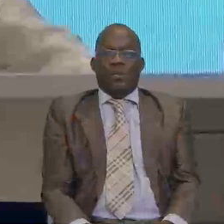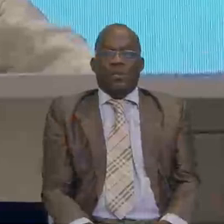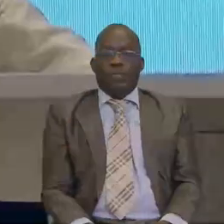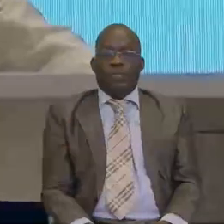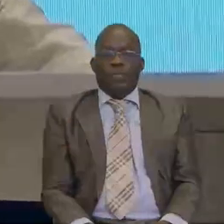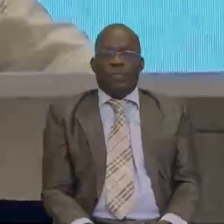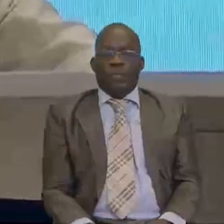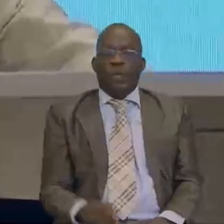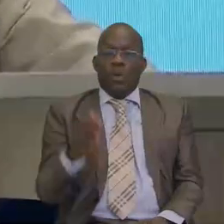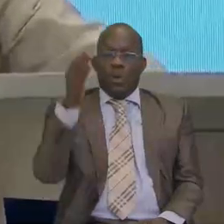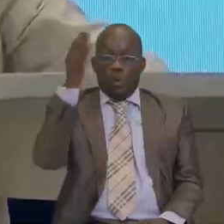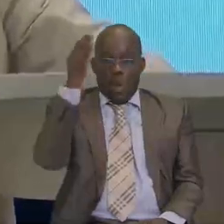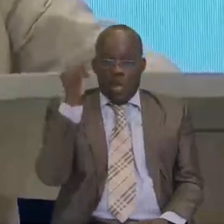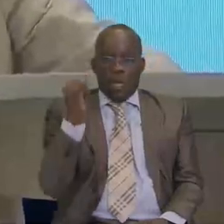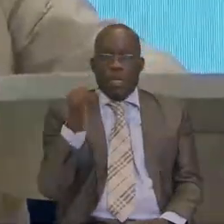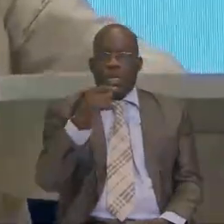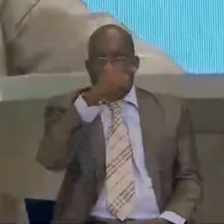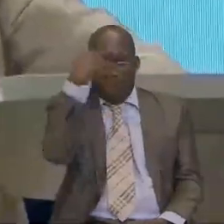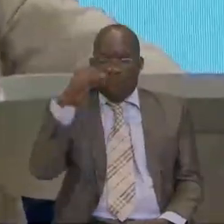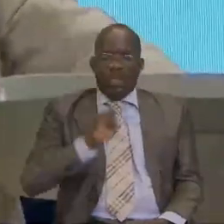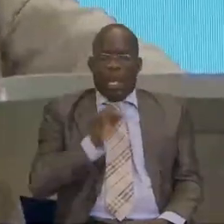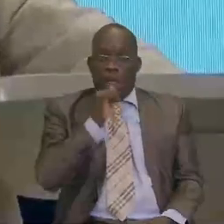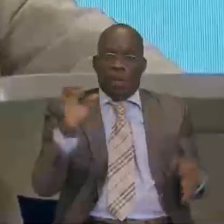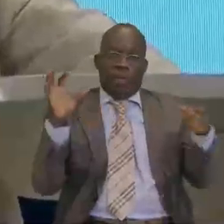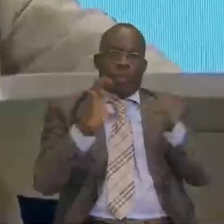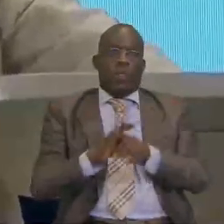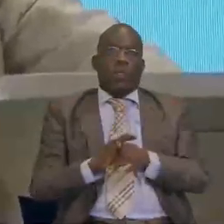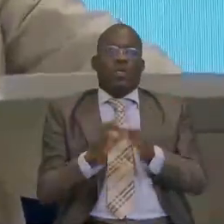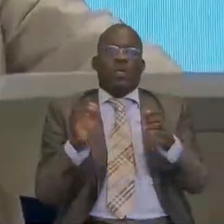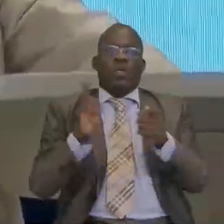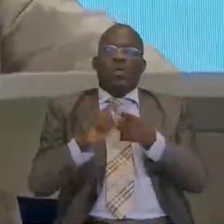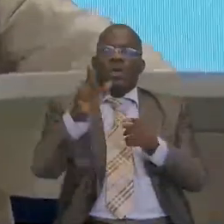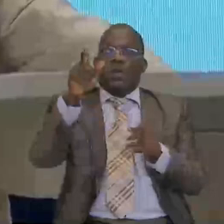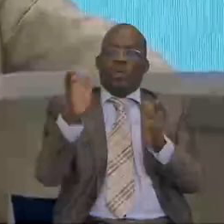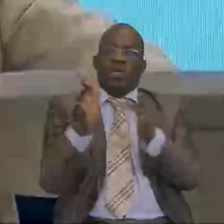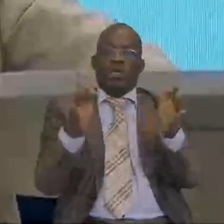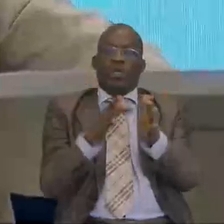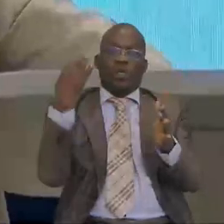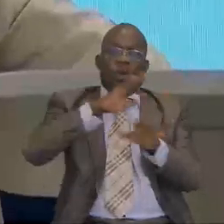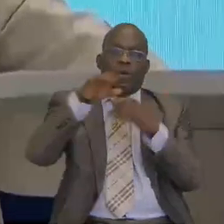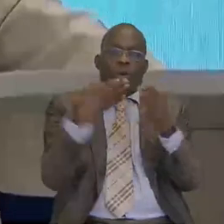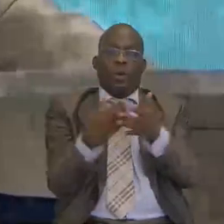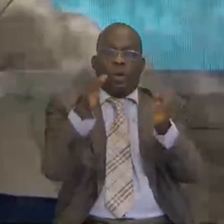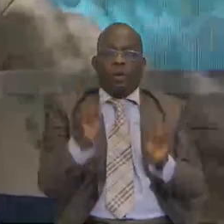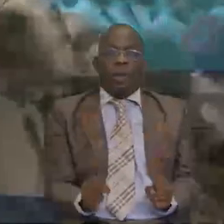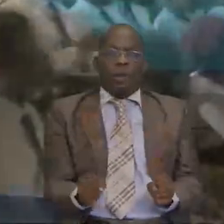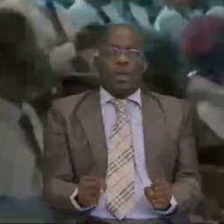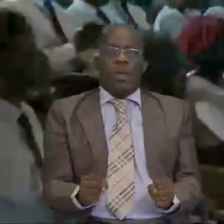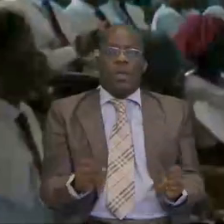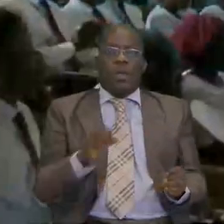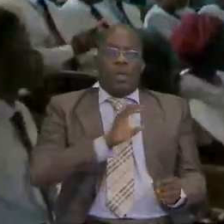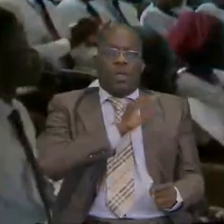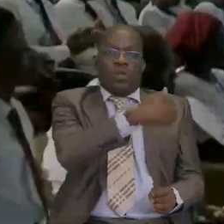Pourquoi? Parce que j'étais connecté à Jésus qui a toute la puissance. Des âmes étaient sauvées.